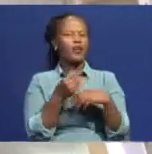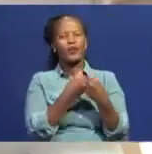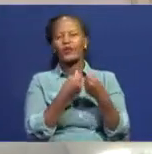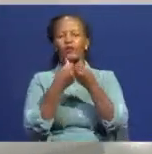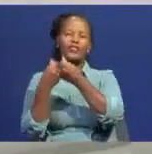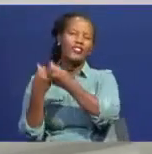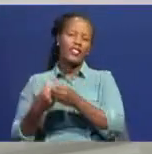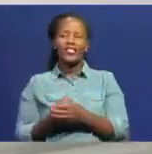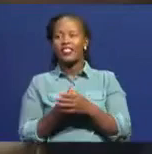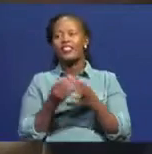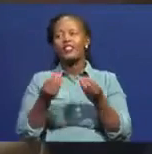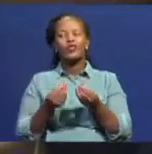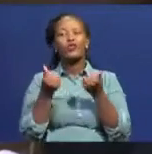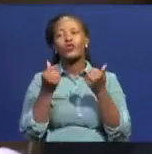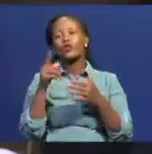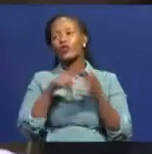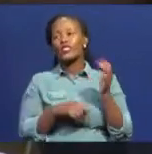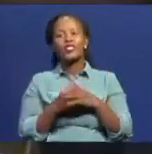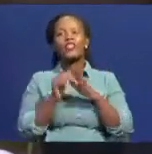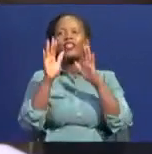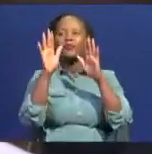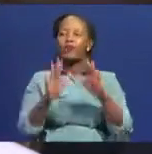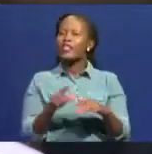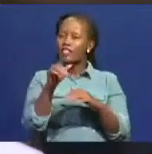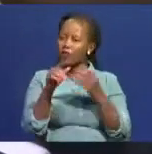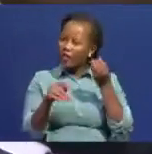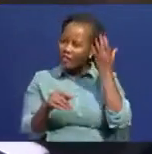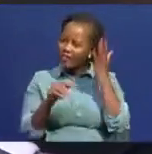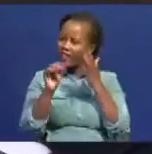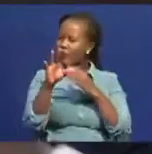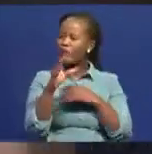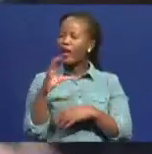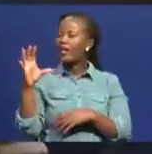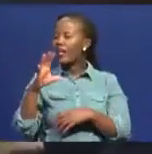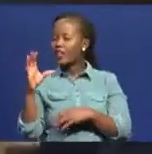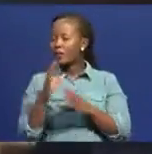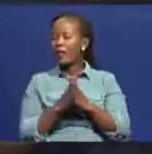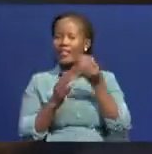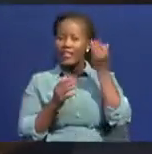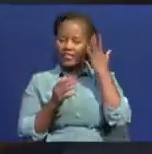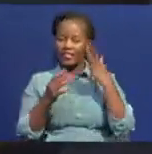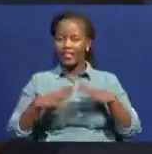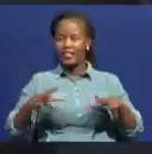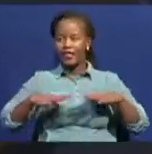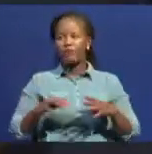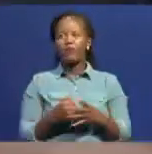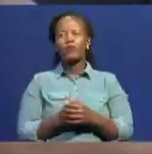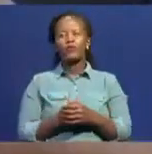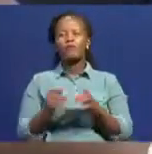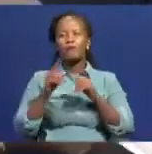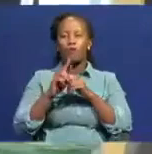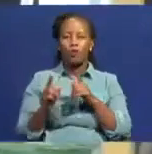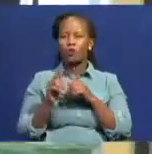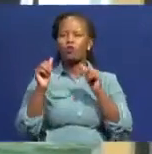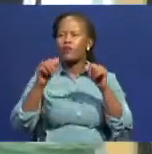ni ile tu naelewa mtu. Unajua kwa hii life you need to understand people. Waelewa,